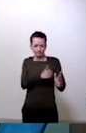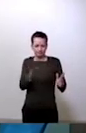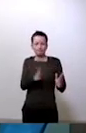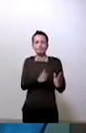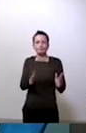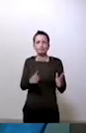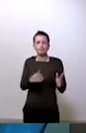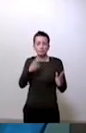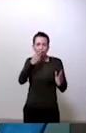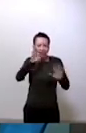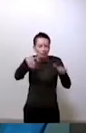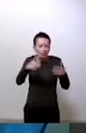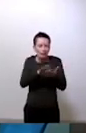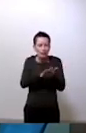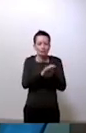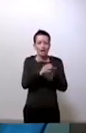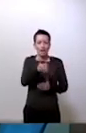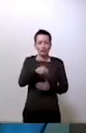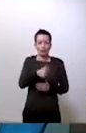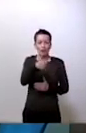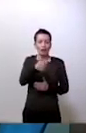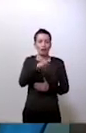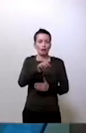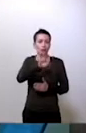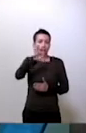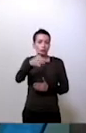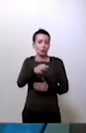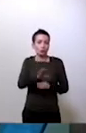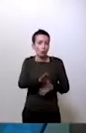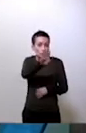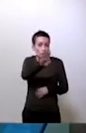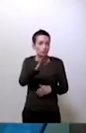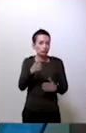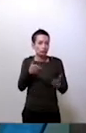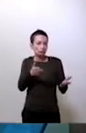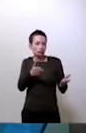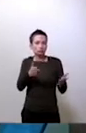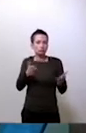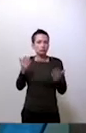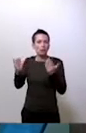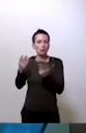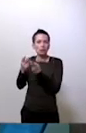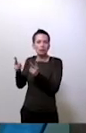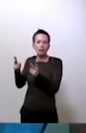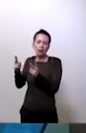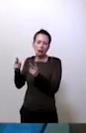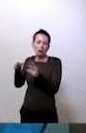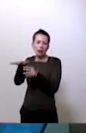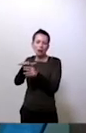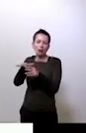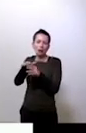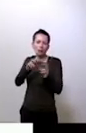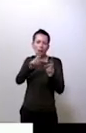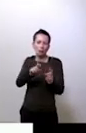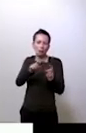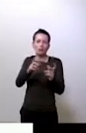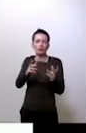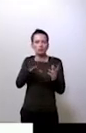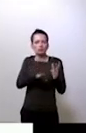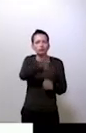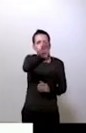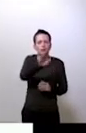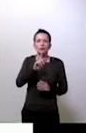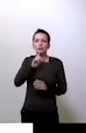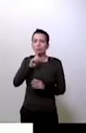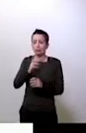a 1,1% de croissance moyenne sur la ville. Donc, on est légèrement en dessous de la métropole, mais on est sur une croissance qui est forte, tandis que sur les 5 années